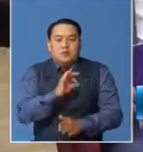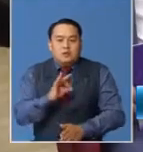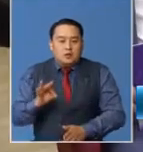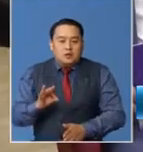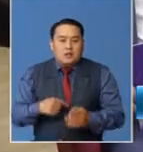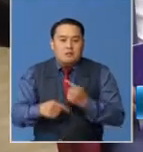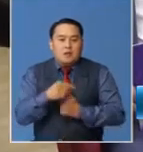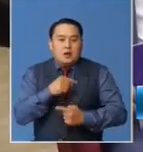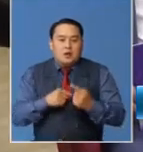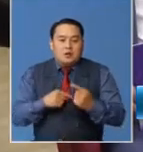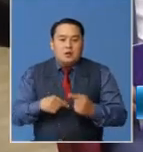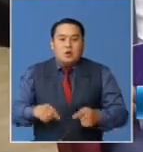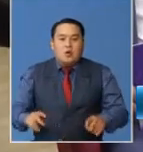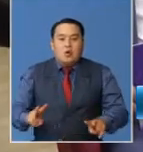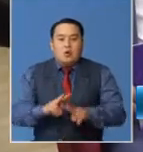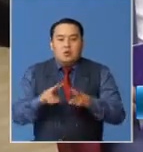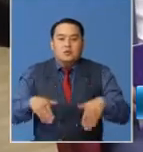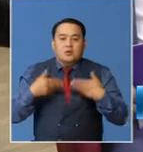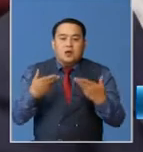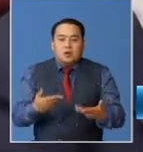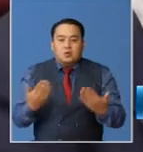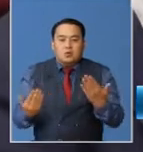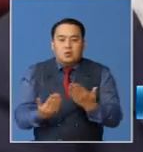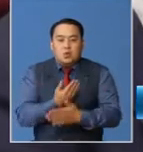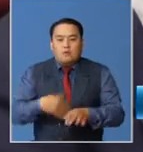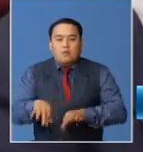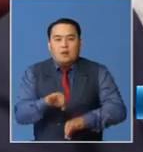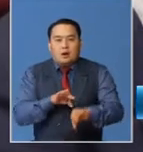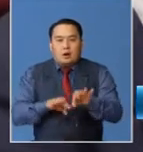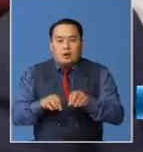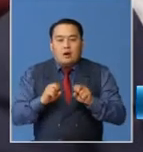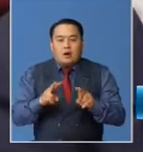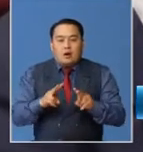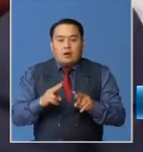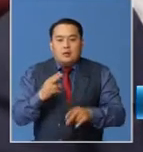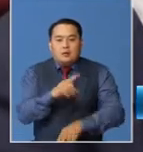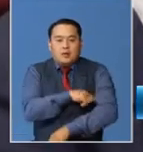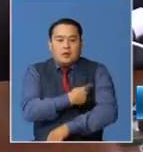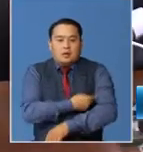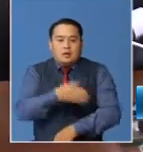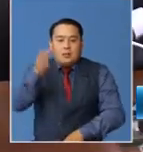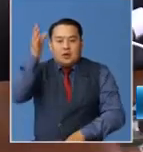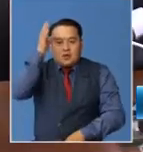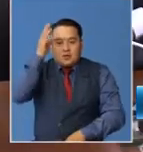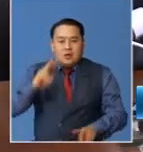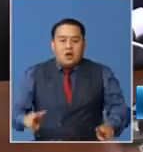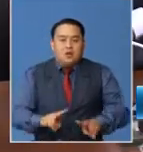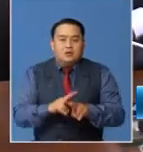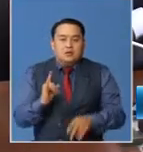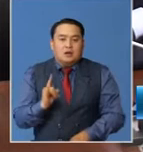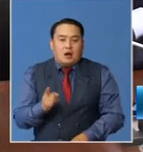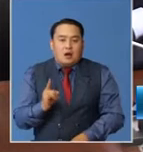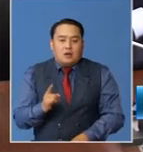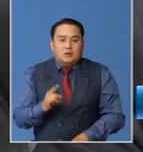на бизнес-форуме столичные гости представили такие инновационные проекты, как смарт-медицина, смарт-образование, Астана-такси